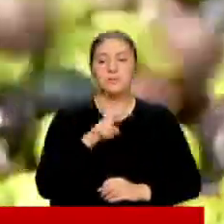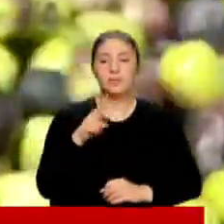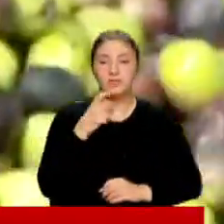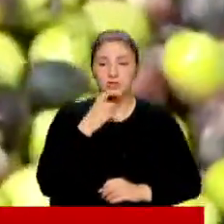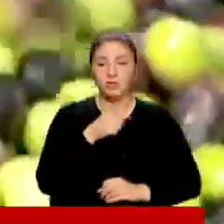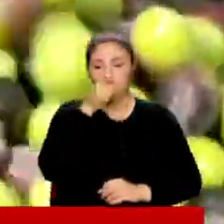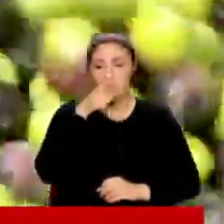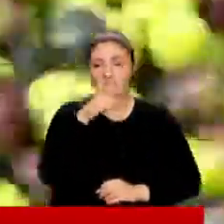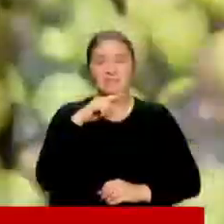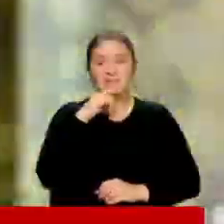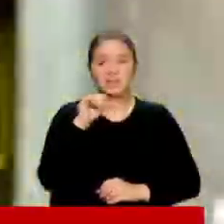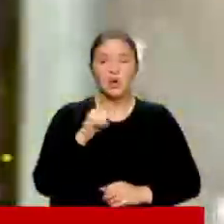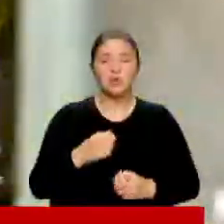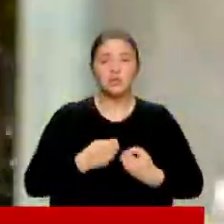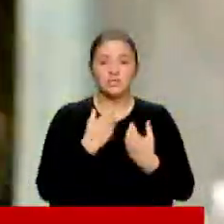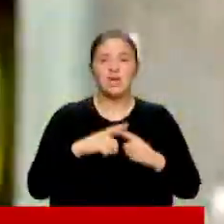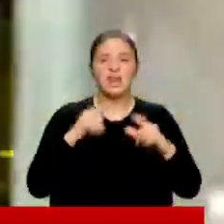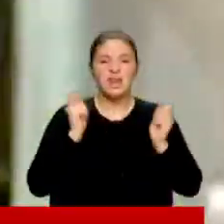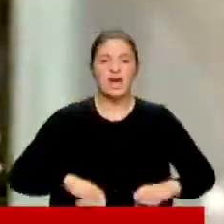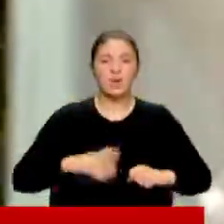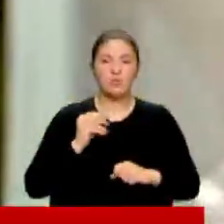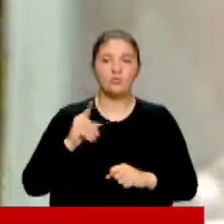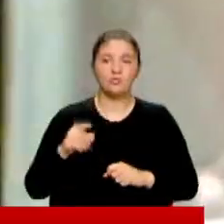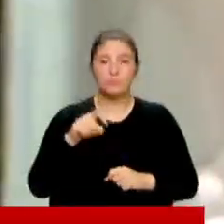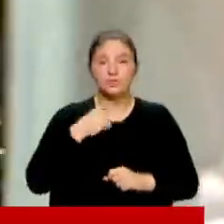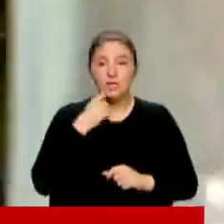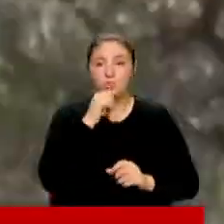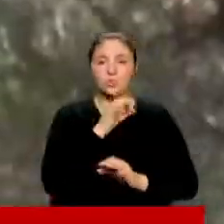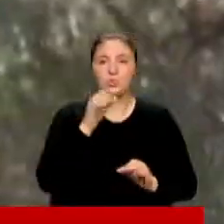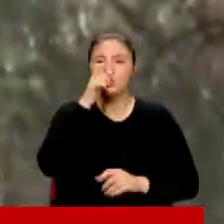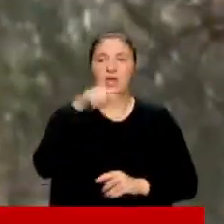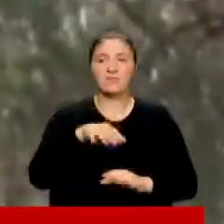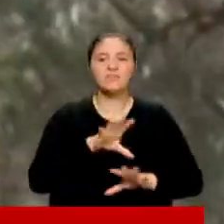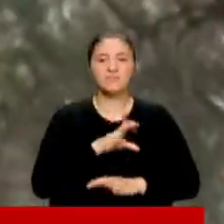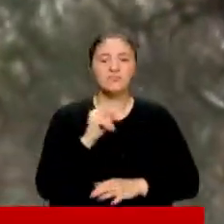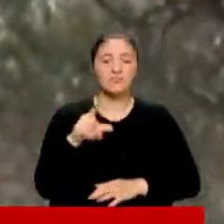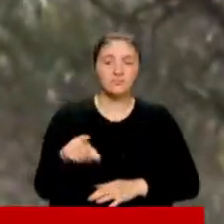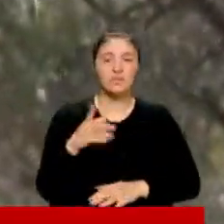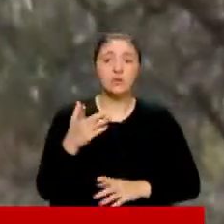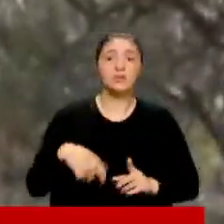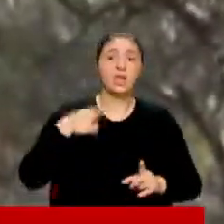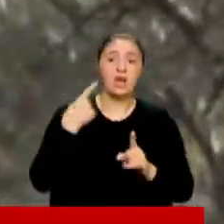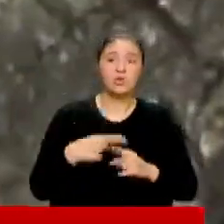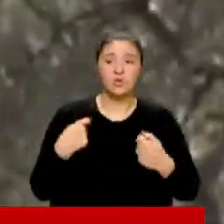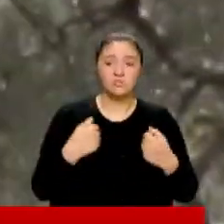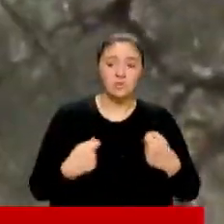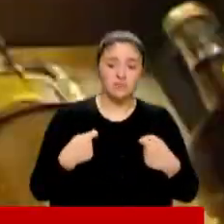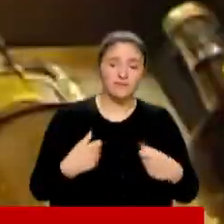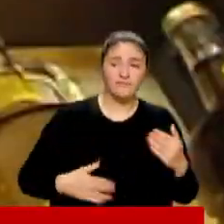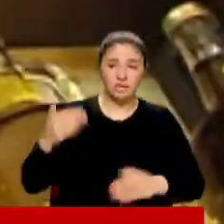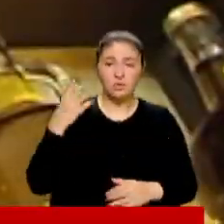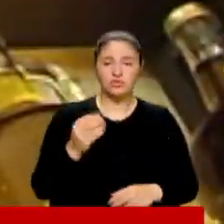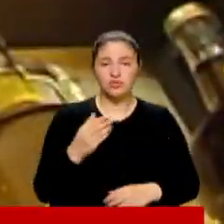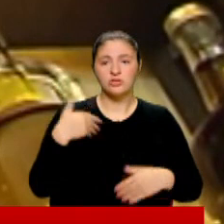2022'de Türkiye'de zeytinyağı üretiminde rekor kırılmıştı. Bu sene kuraklık Türkiye'de de etkili oldu. Üstüne yüksek maliyetler de